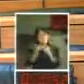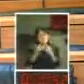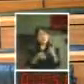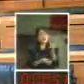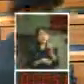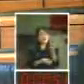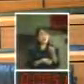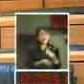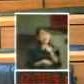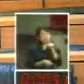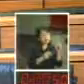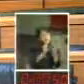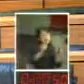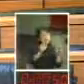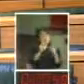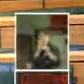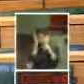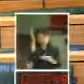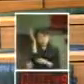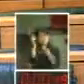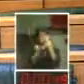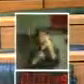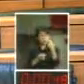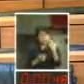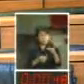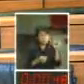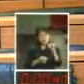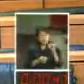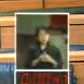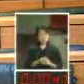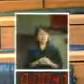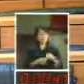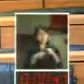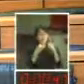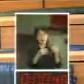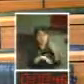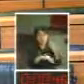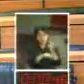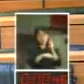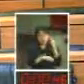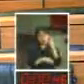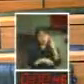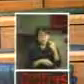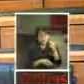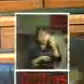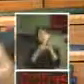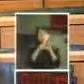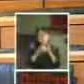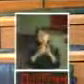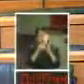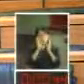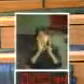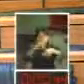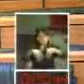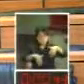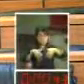ได้ติดตามเรื่องนี้หรือไม่อย่างไรผมขออนุญาตตั้งข้อสังเกตครับท่านประธานครับผมเป็นห่วงมากห่วงพี่น้องประชาชนทั้งประเทศจะเข้าใจ